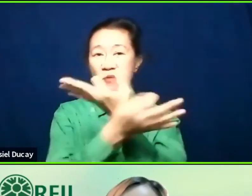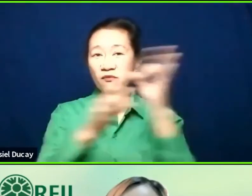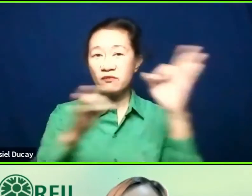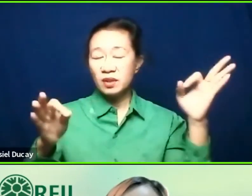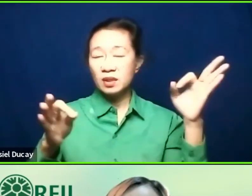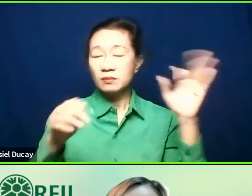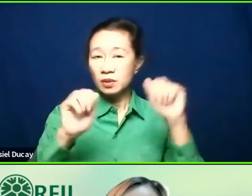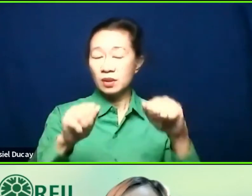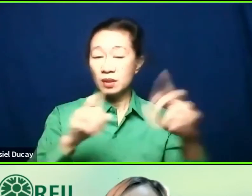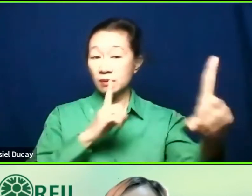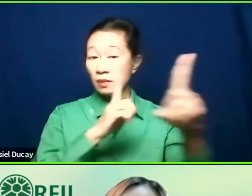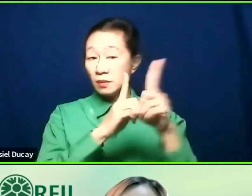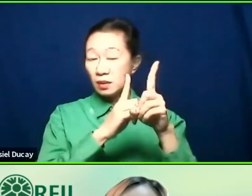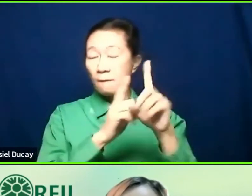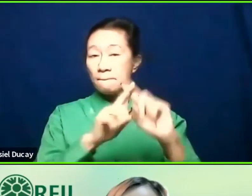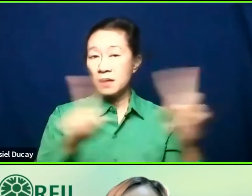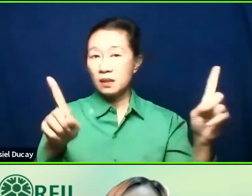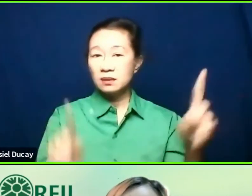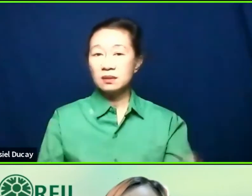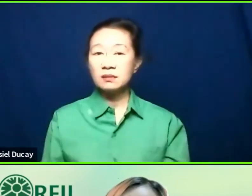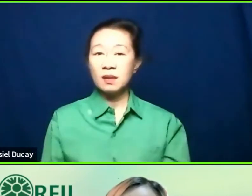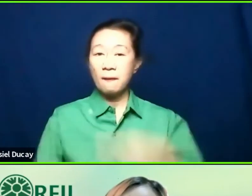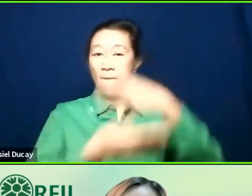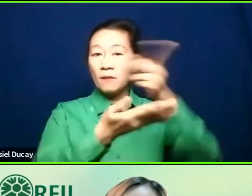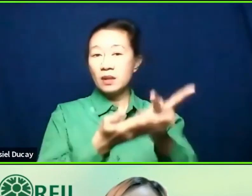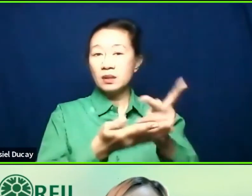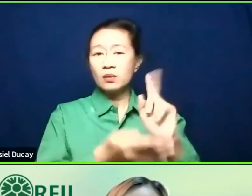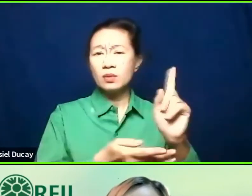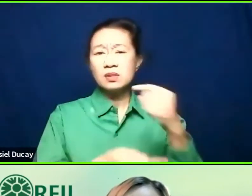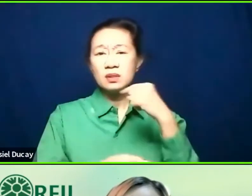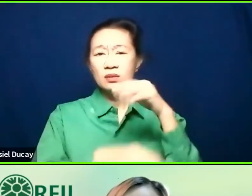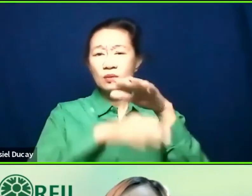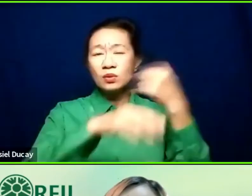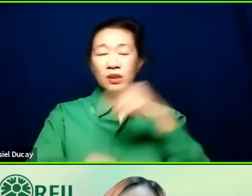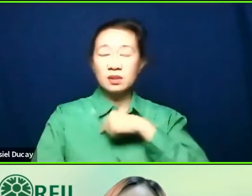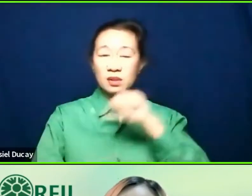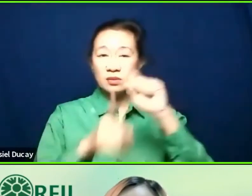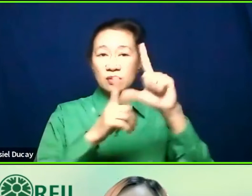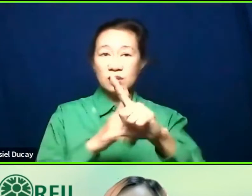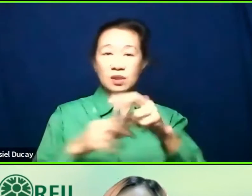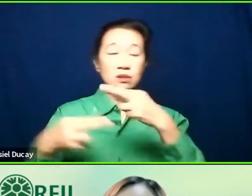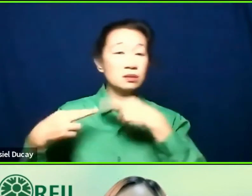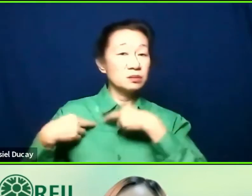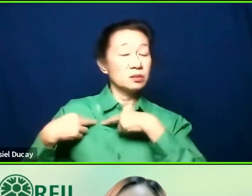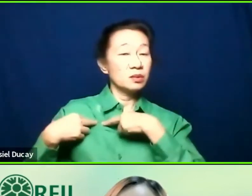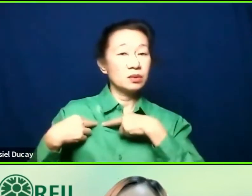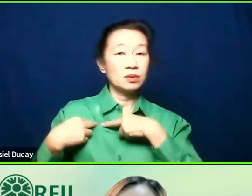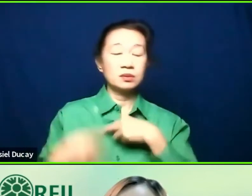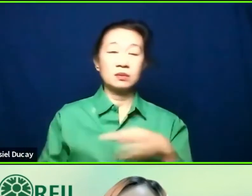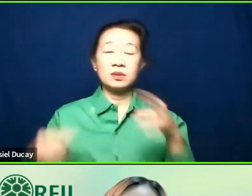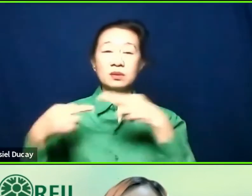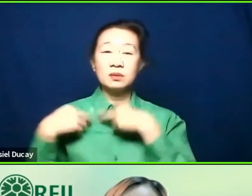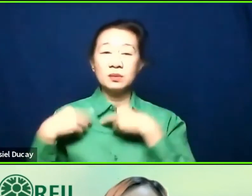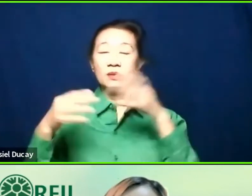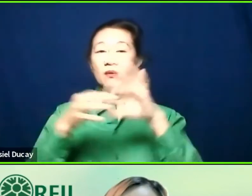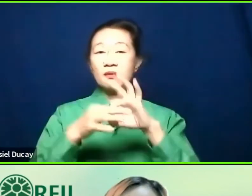nating lapitan? Pero bahagi kasi ng tinatawag natin na social accountability, ang accountability,